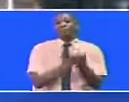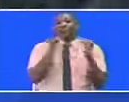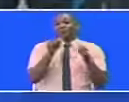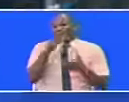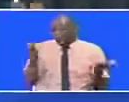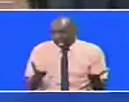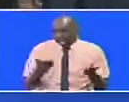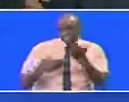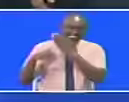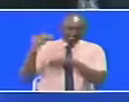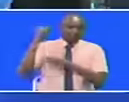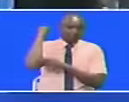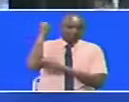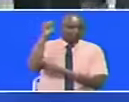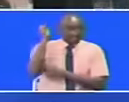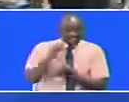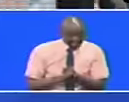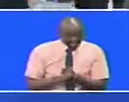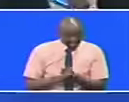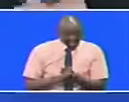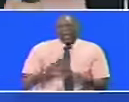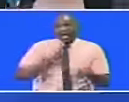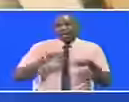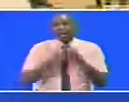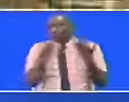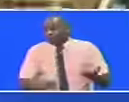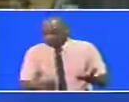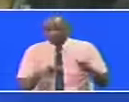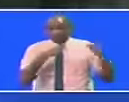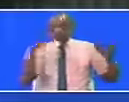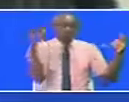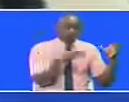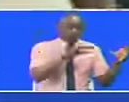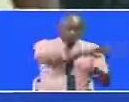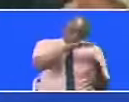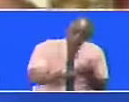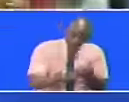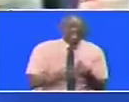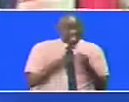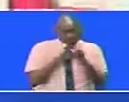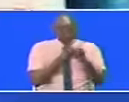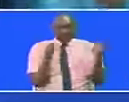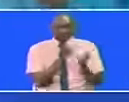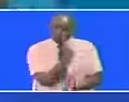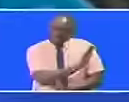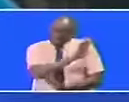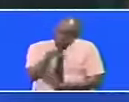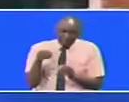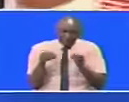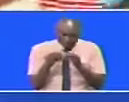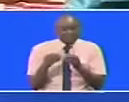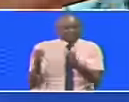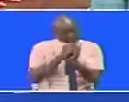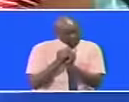katika historia siasa nchini Kenya pale majogoo upinzani watakapoongoza vikosi vyao kwa kongamano la